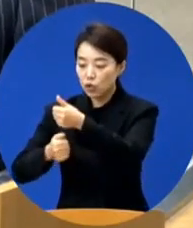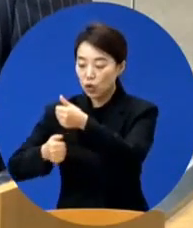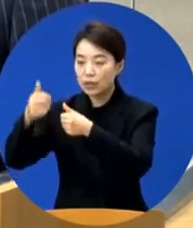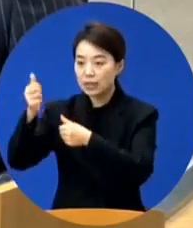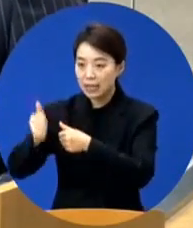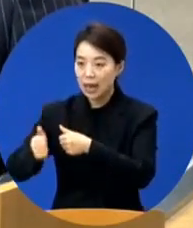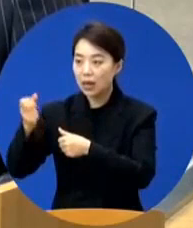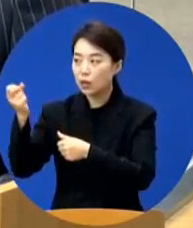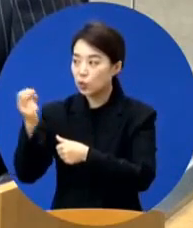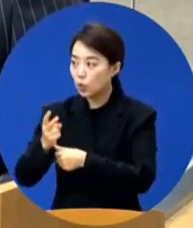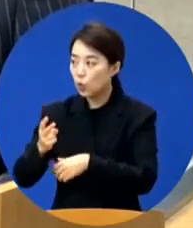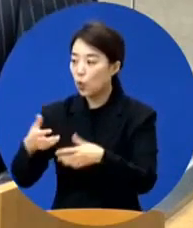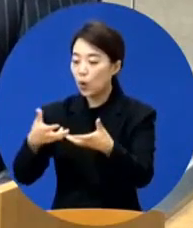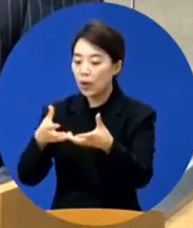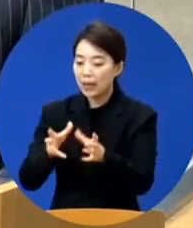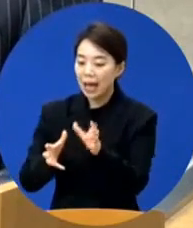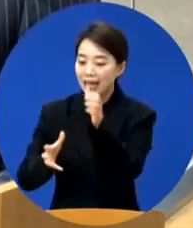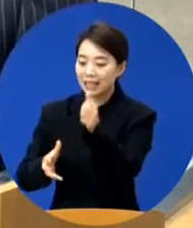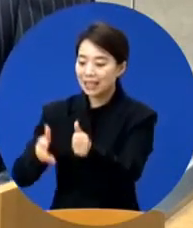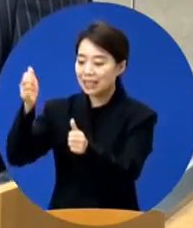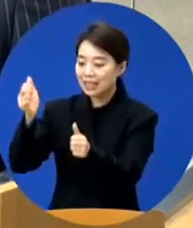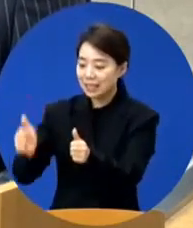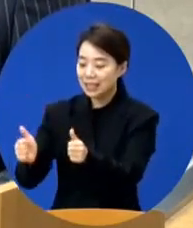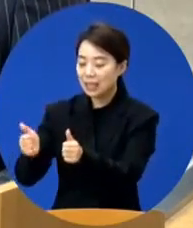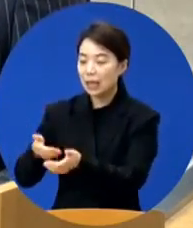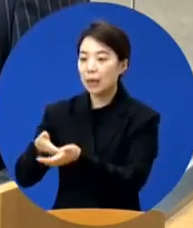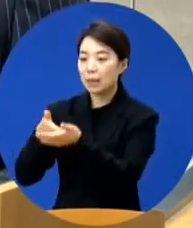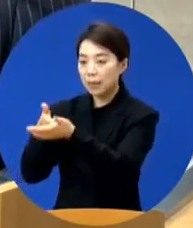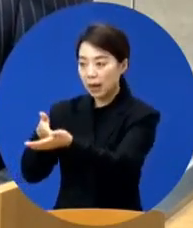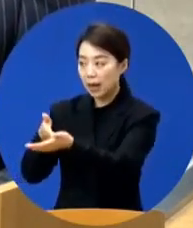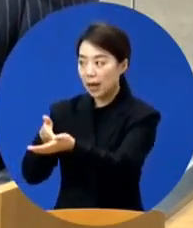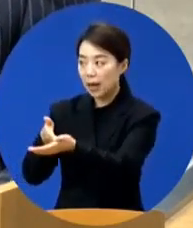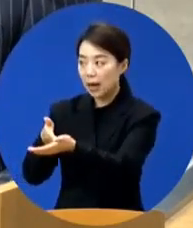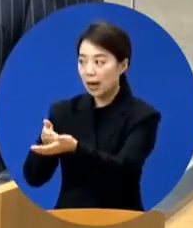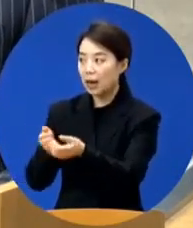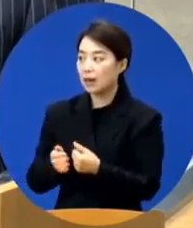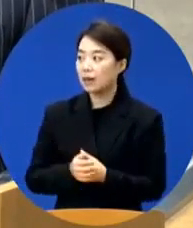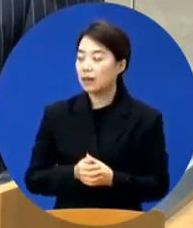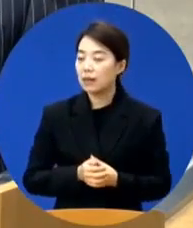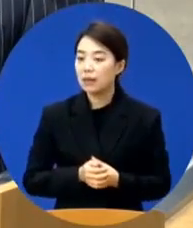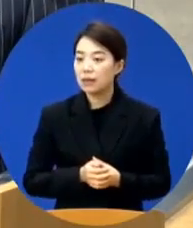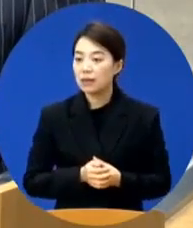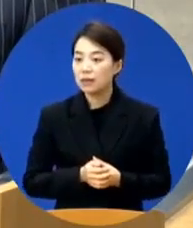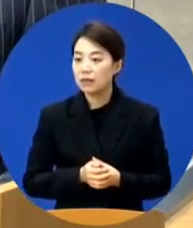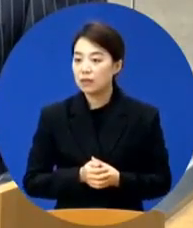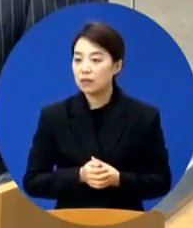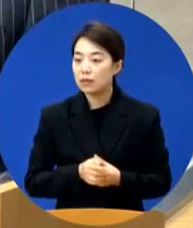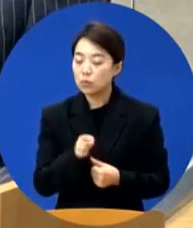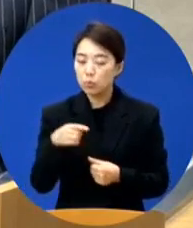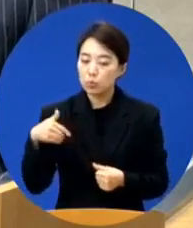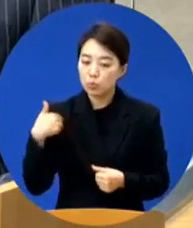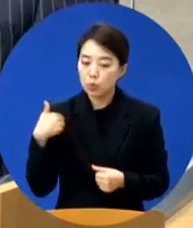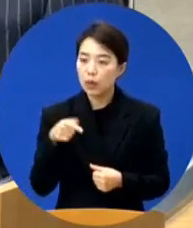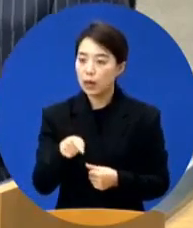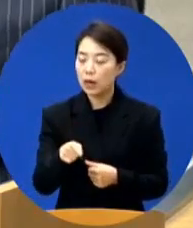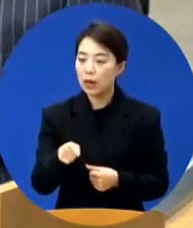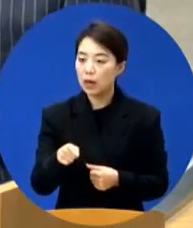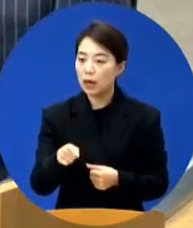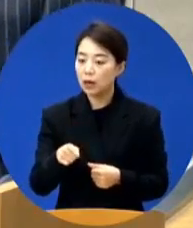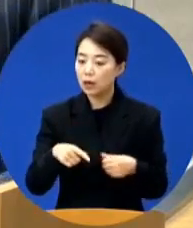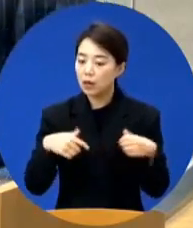부위원장님께 필요성을 설명해서 위원회 발의 조례의 제안자를 제가 물어보는 겁니다. 뭐 저는 그건 모르겠습니다. 그건 뭐 저